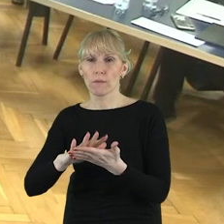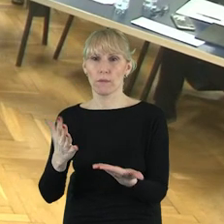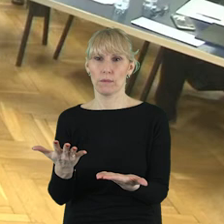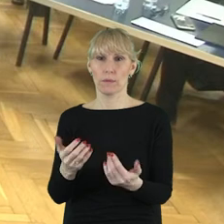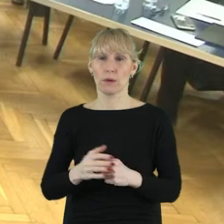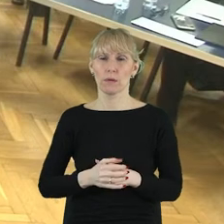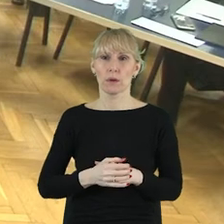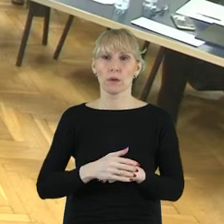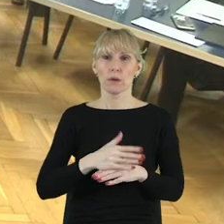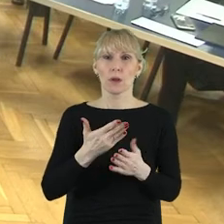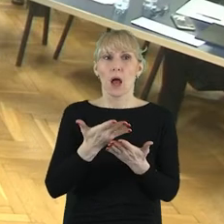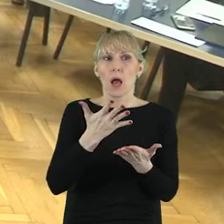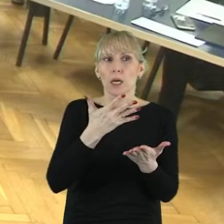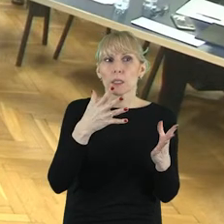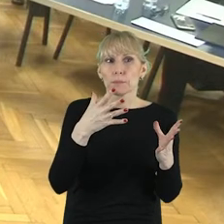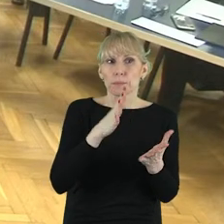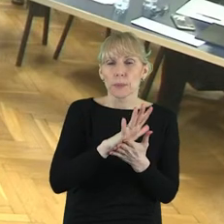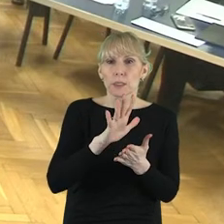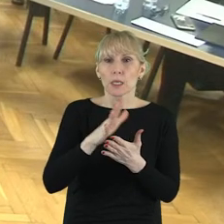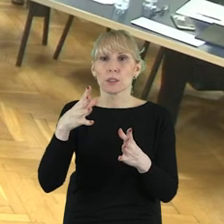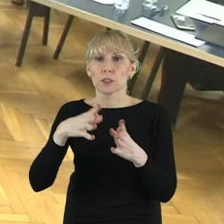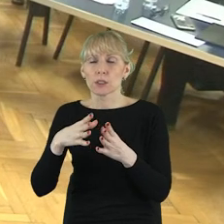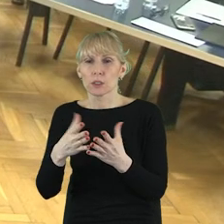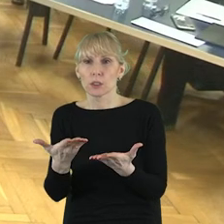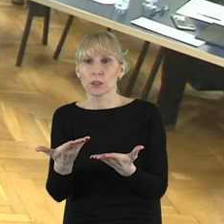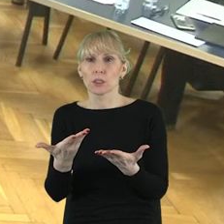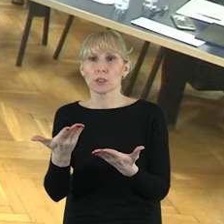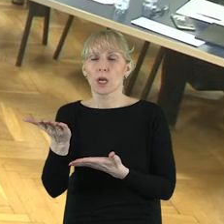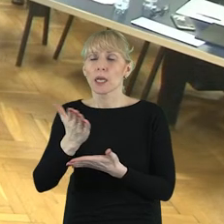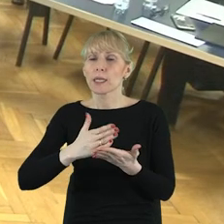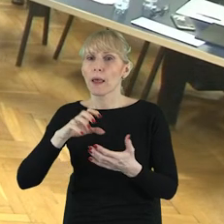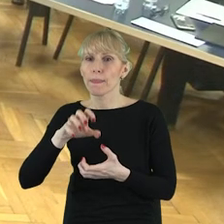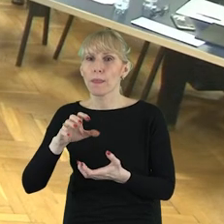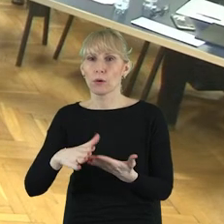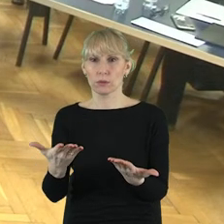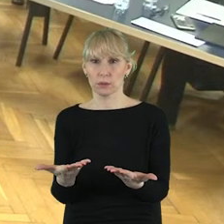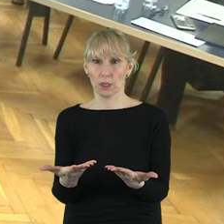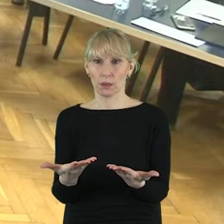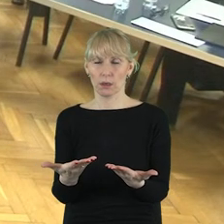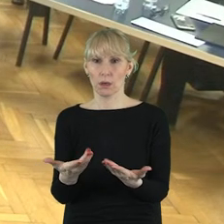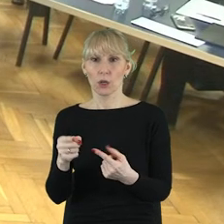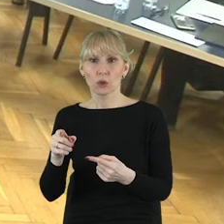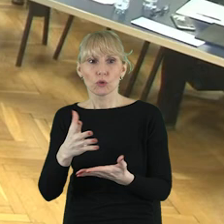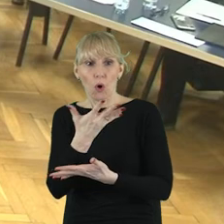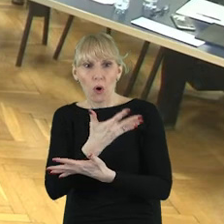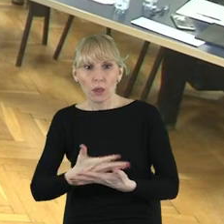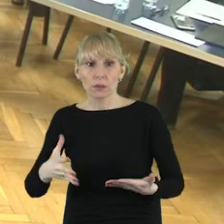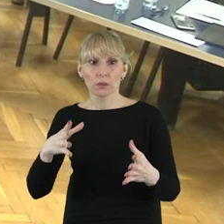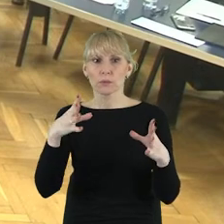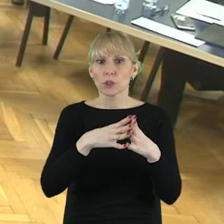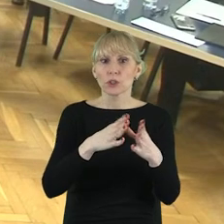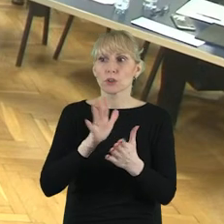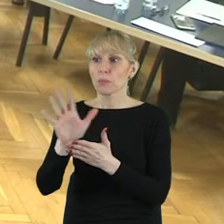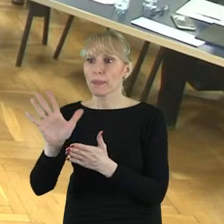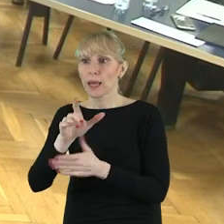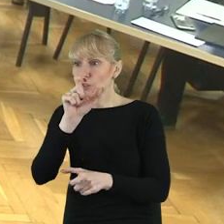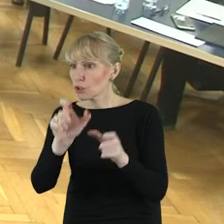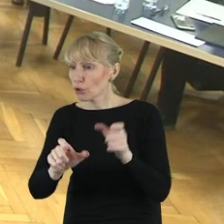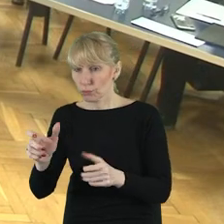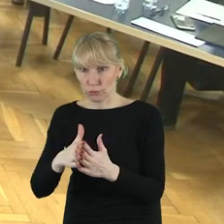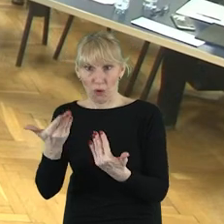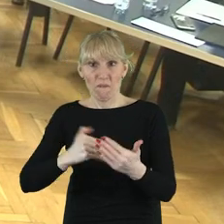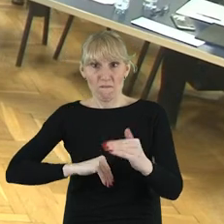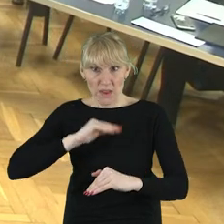średnio 10-15 lub więcej jednostek gminnych. Panie Marszałku, czy to jest wystarczająca oddolna liczebność, te 10-15 osób